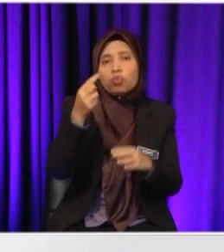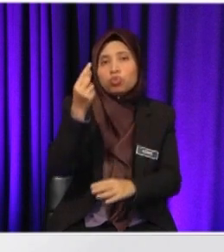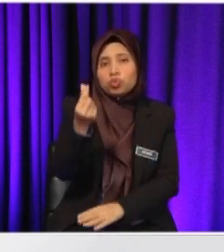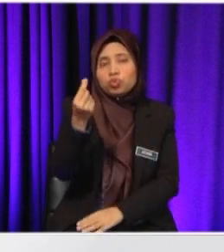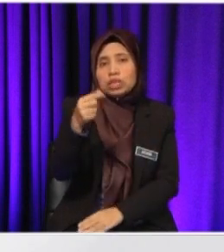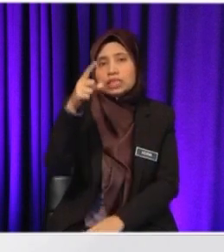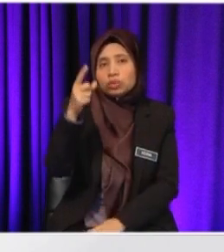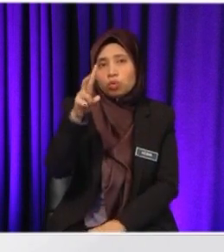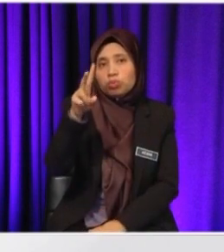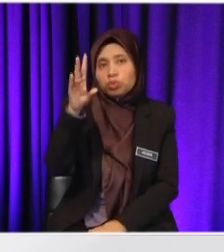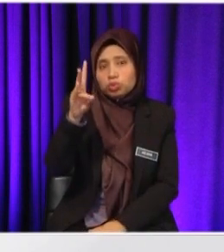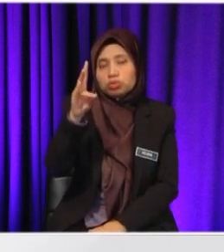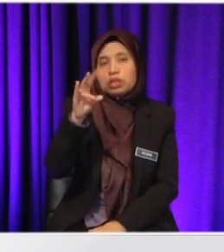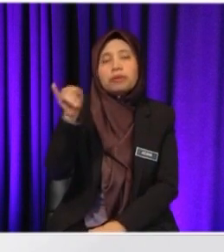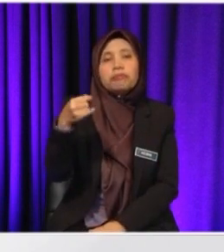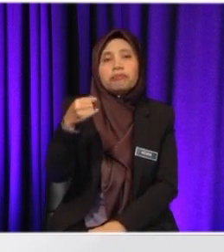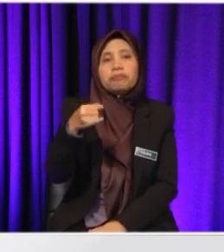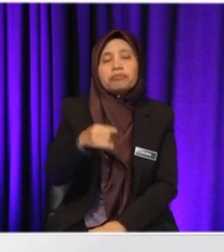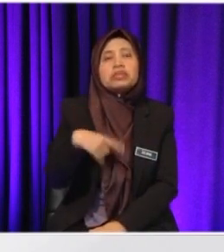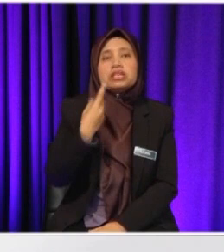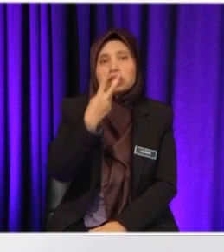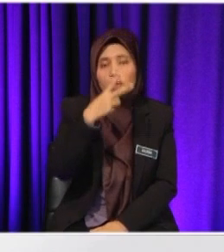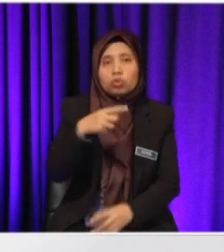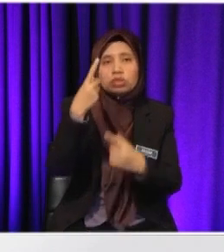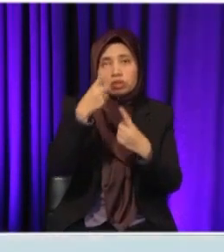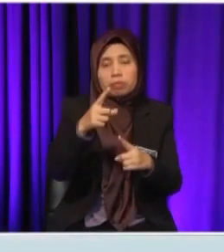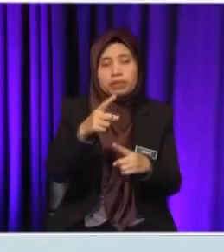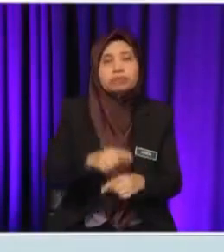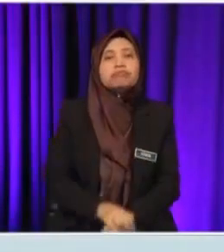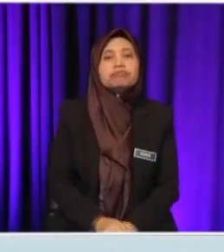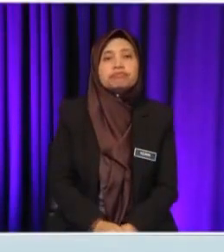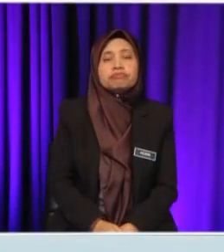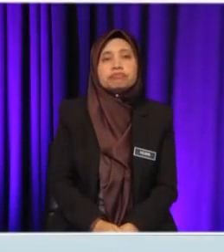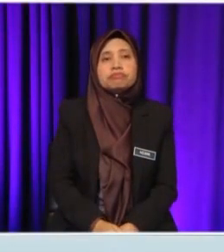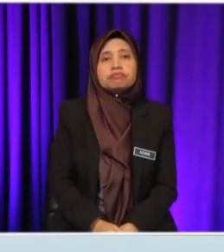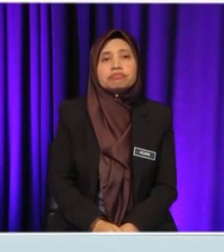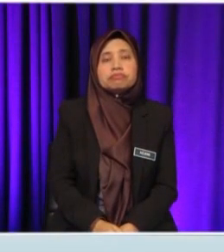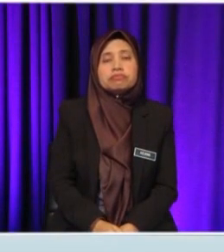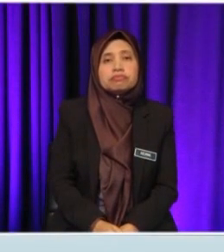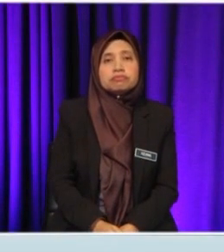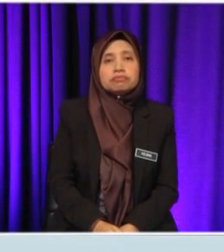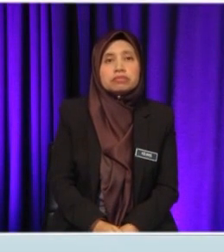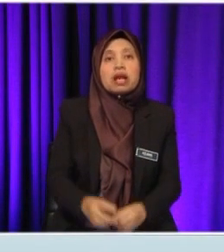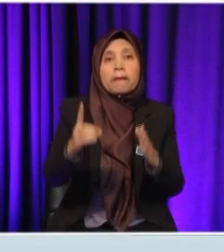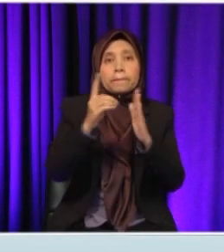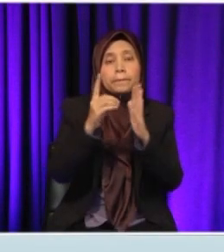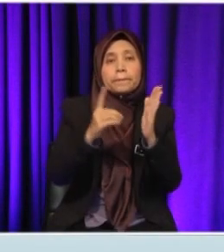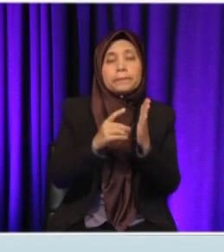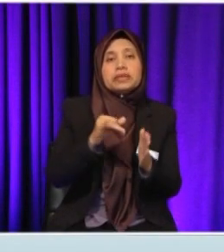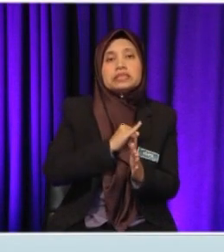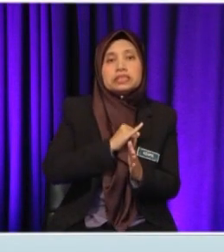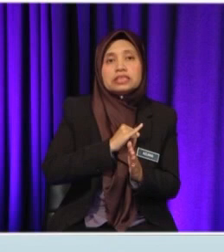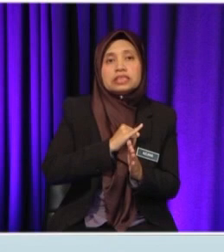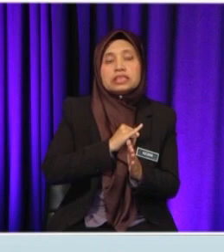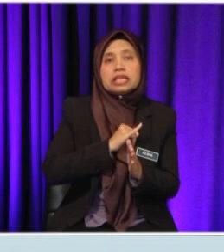itu. Okey, kita lihat jawapan. Kita lihat jawapan. Okey, berdasarkan saya